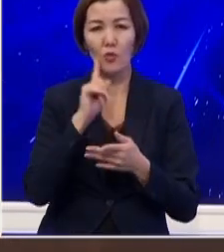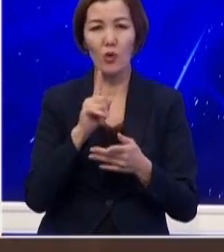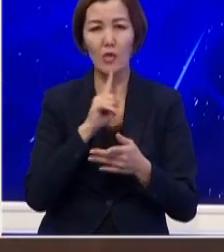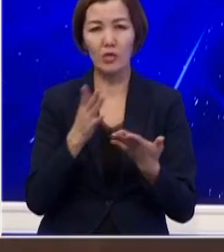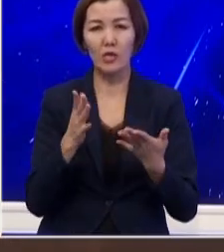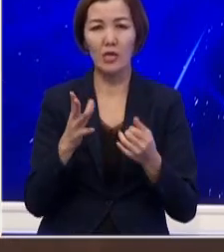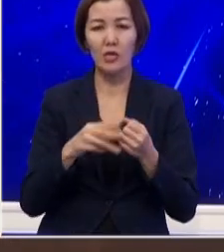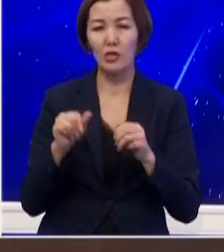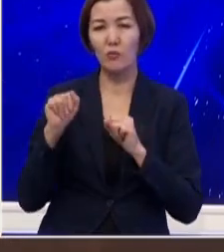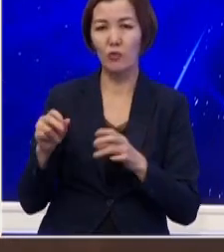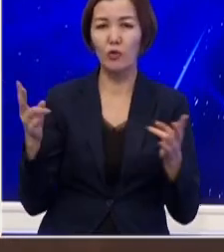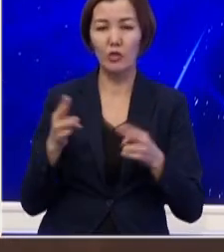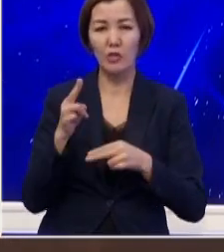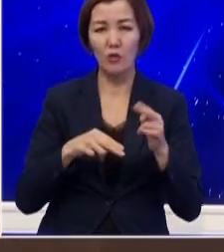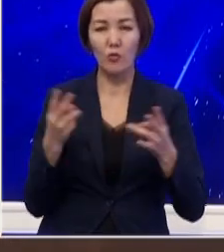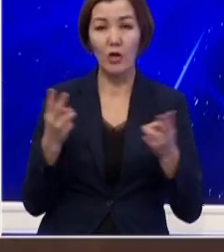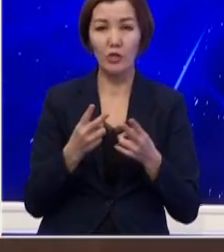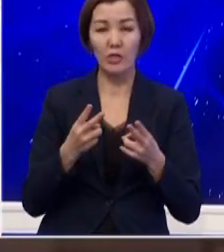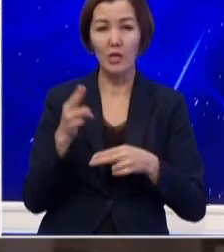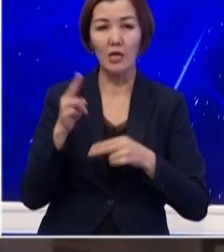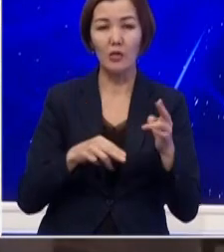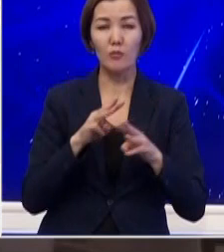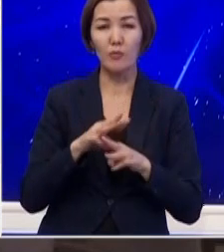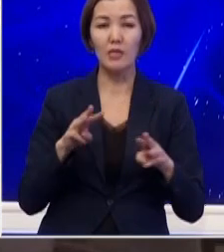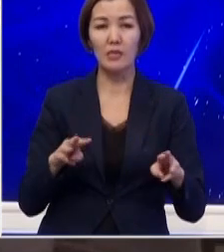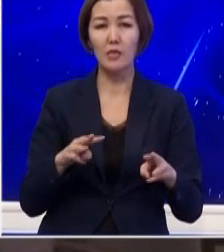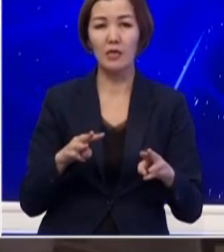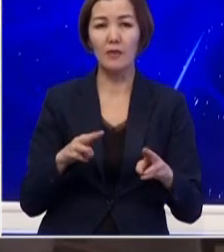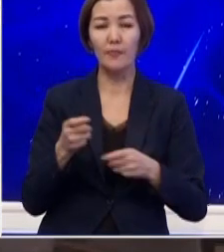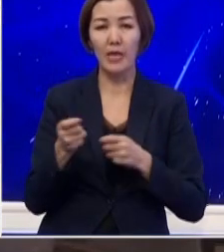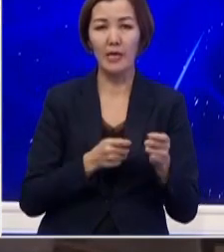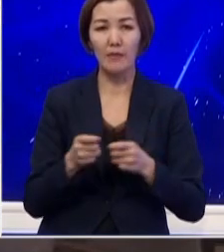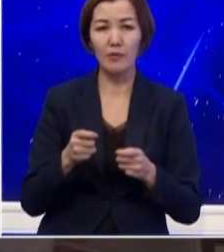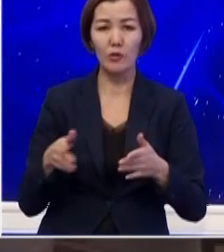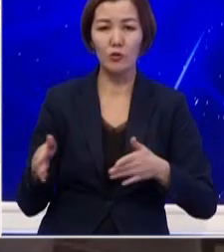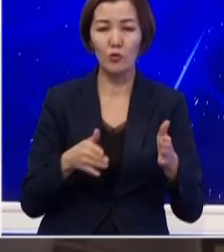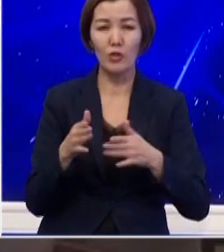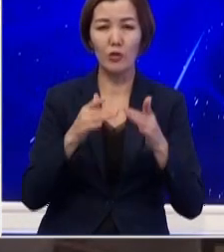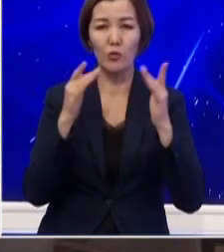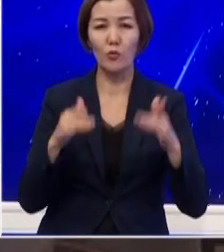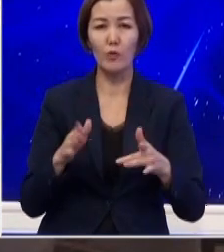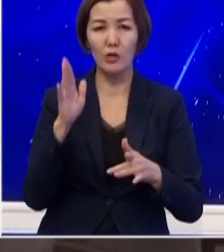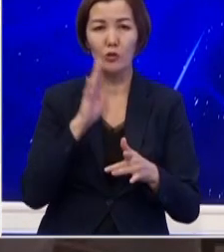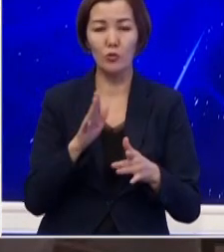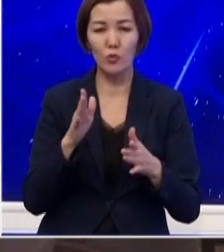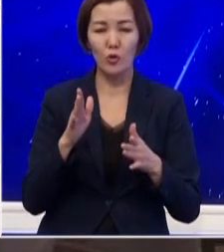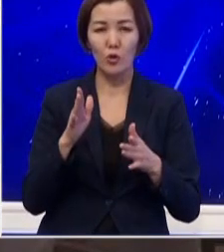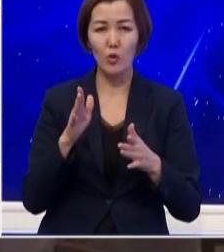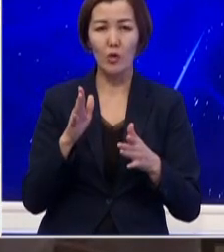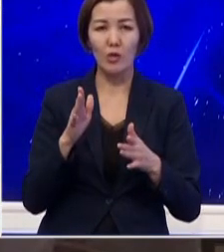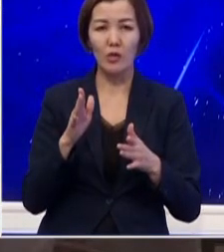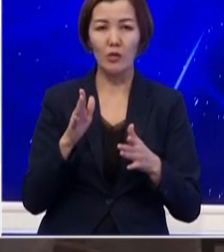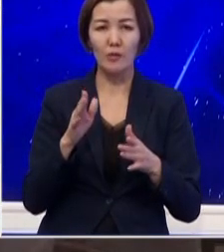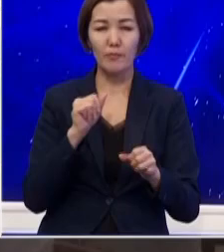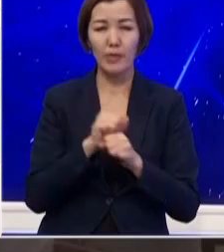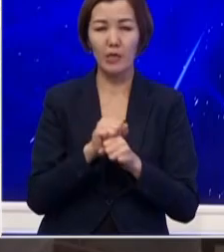мен бөгеттер салу қажет. Индустрия министрлігі мен өңір әкімдері жолдарды, көпірлерді су өткізу құрылыстарын